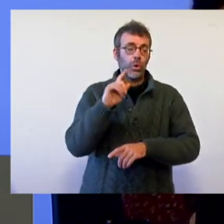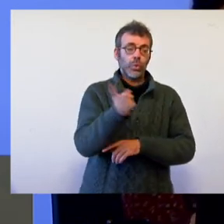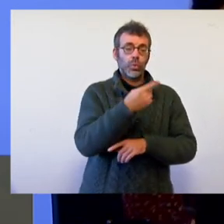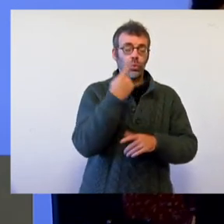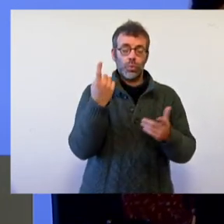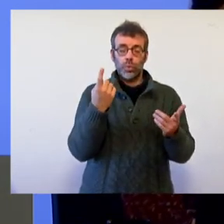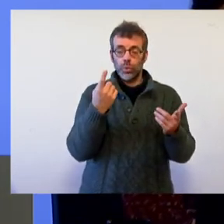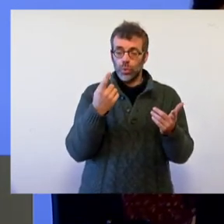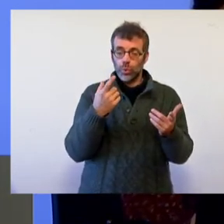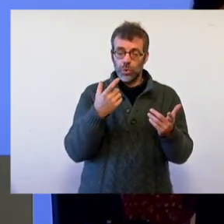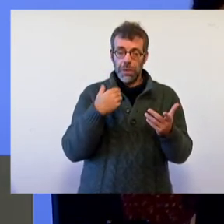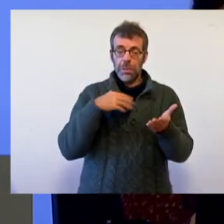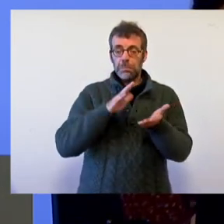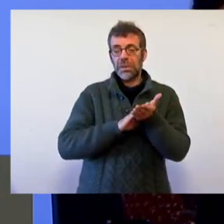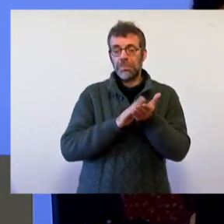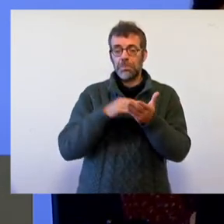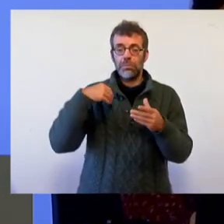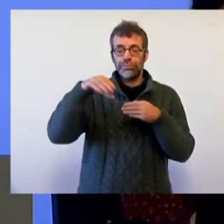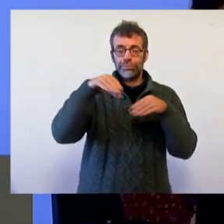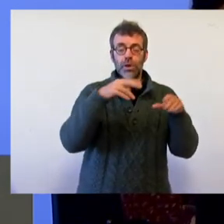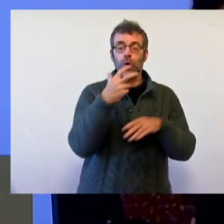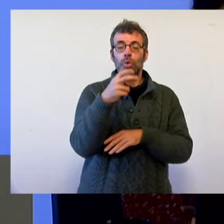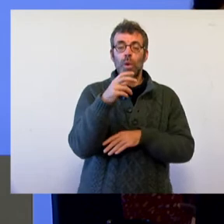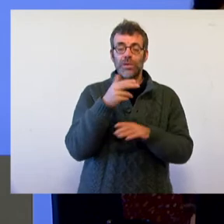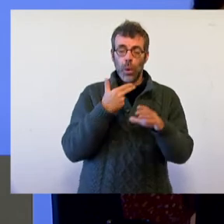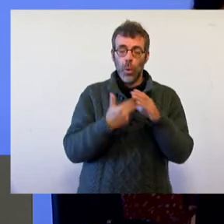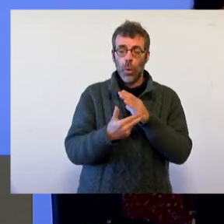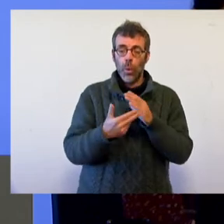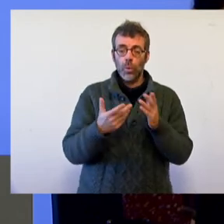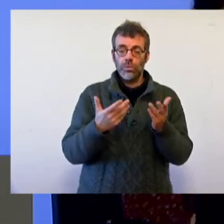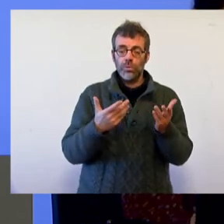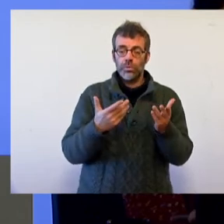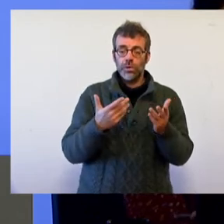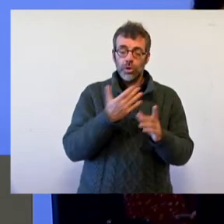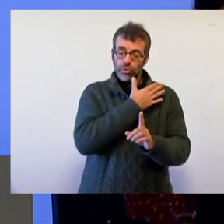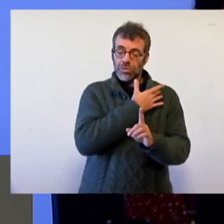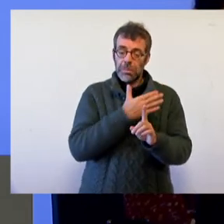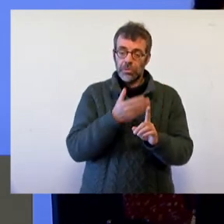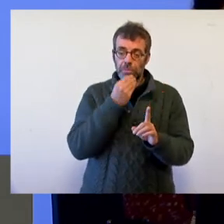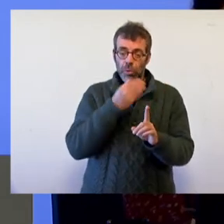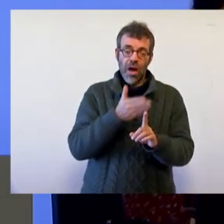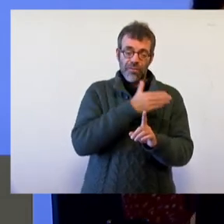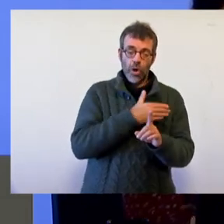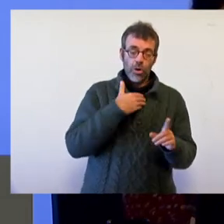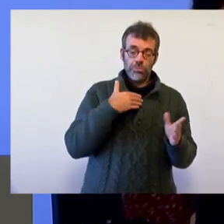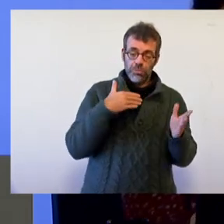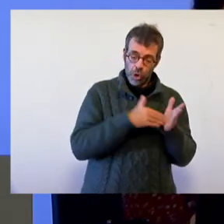moment. Ça, c'était avant, et puis ça va continuer, parce qu'il faut soutenir leur pouvoir d'achat.